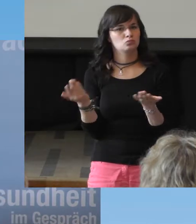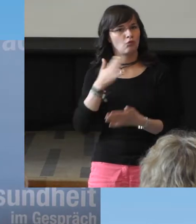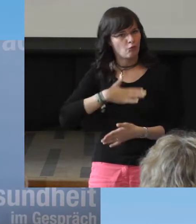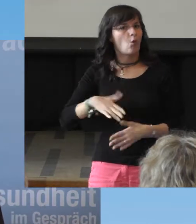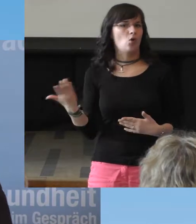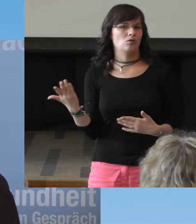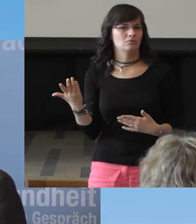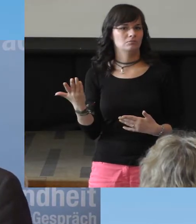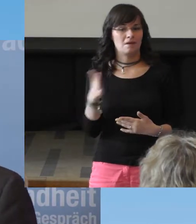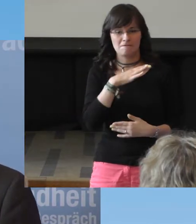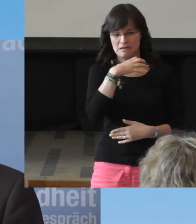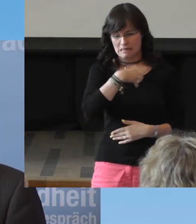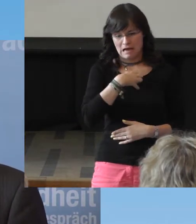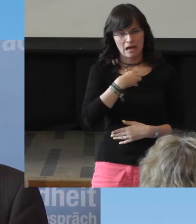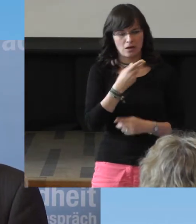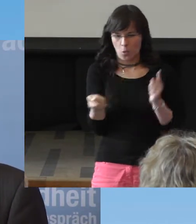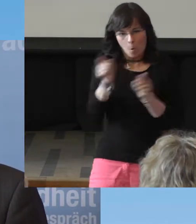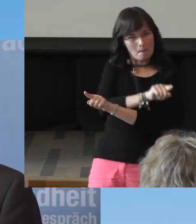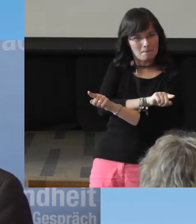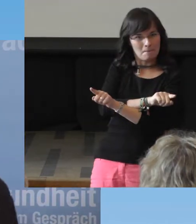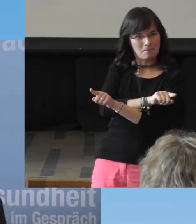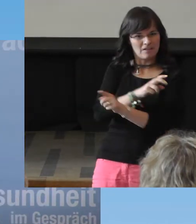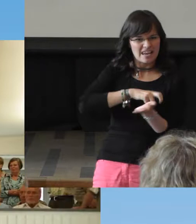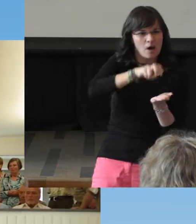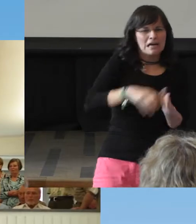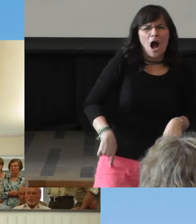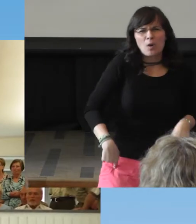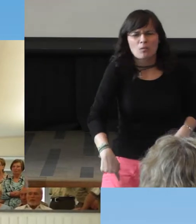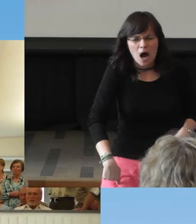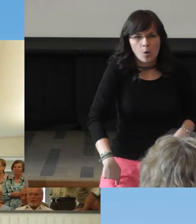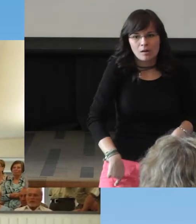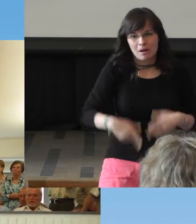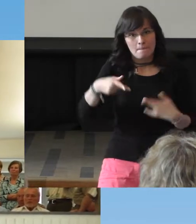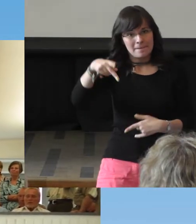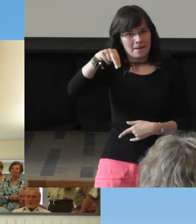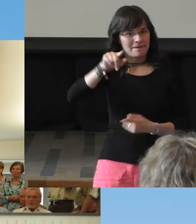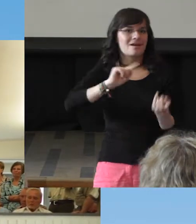ist es ja andersrum. Da kommen die Beschwerden, wenn man rumläuft. Also das ist da nicht so.